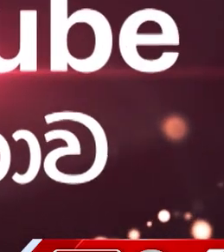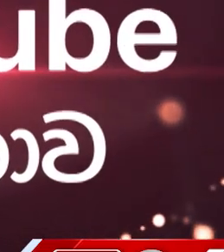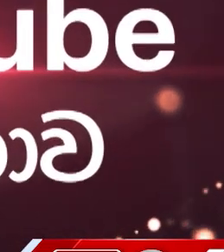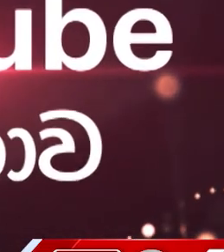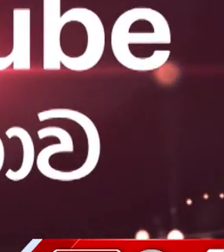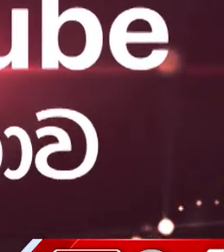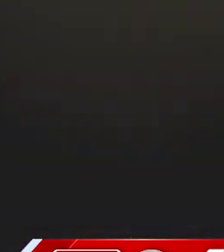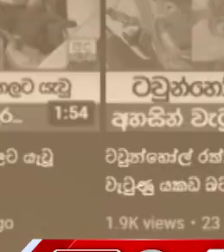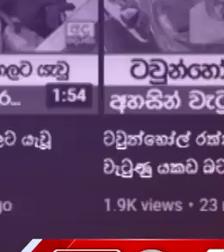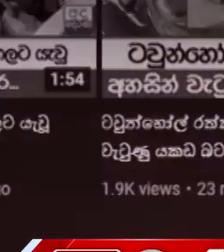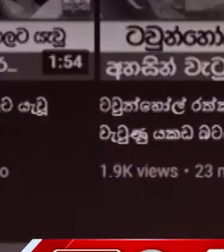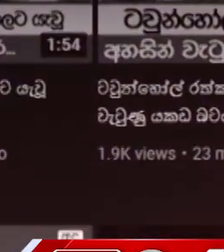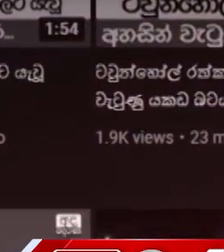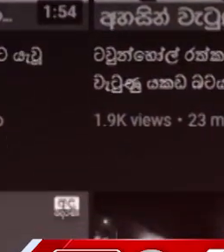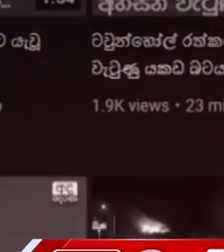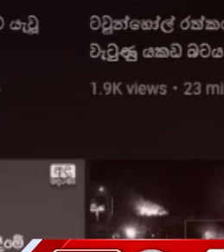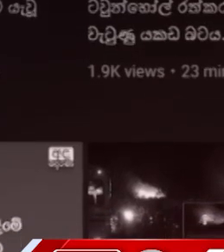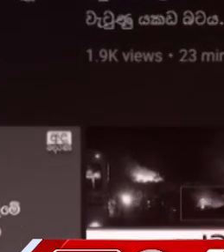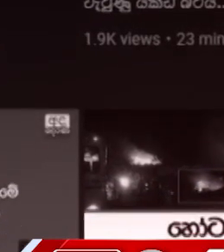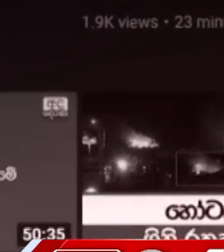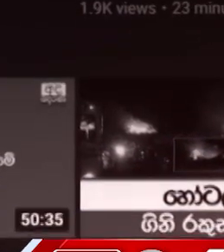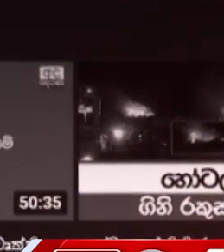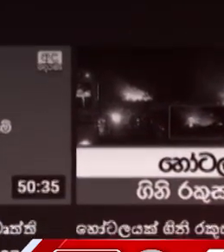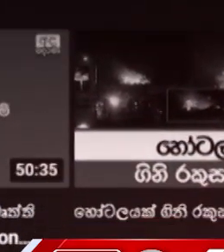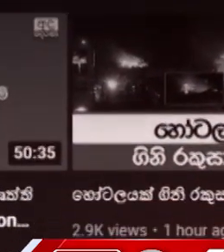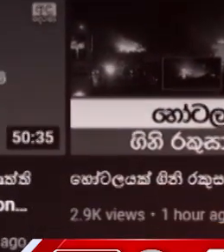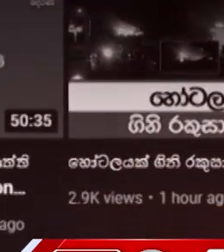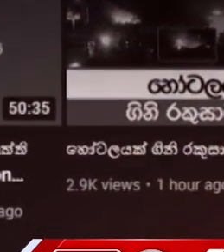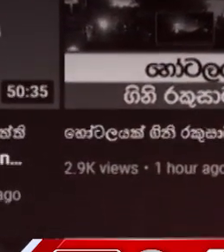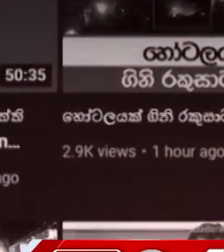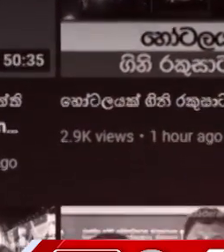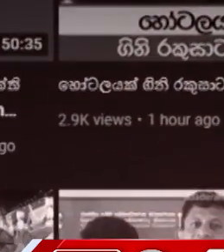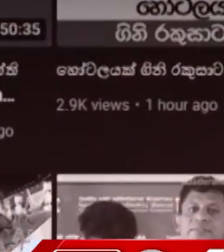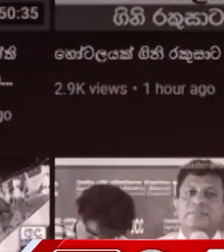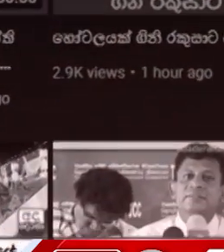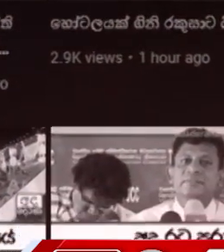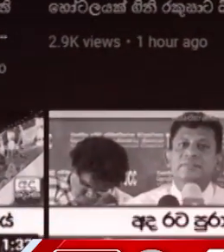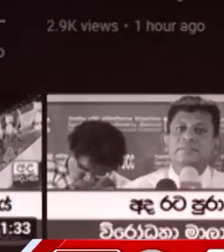YouTube නාලිකාව YouTube අද දෙරණ දැන්ම subscribe කරන්න.